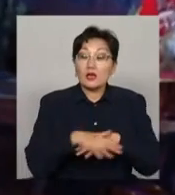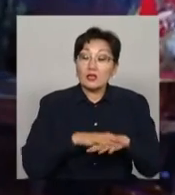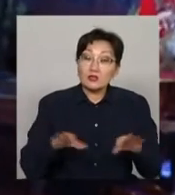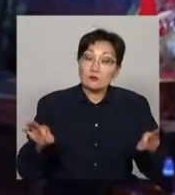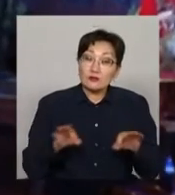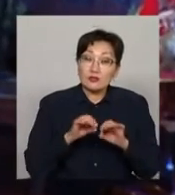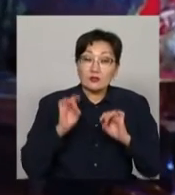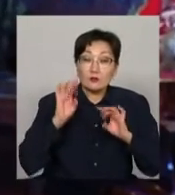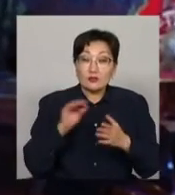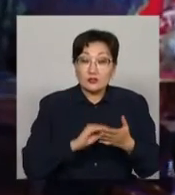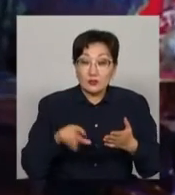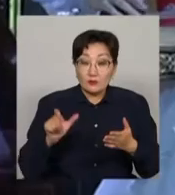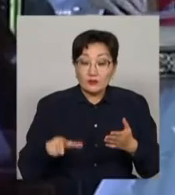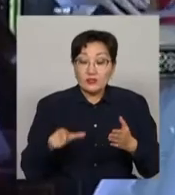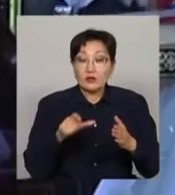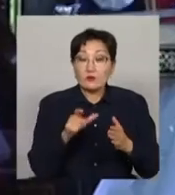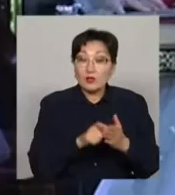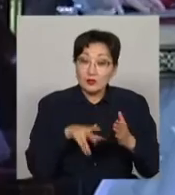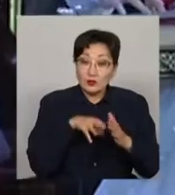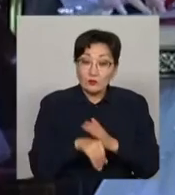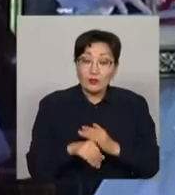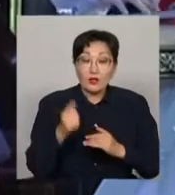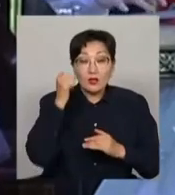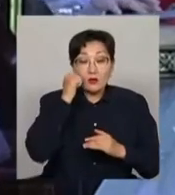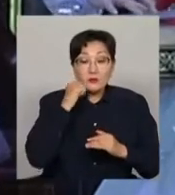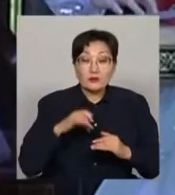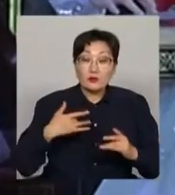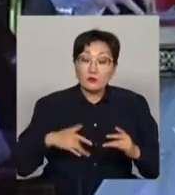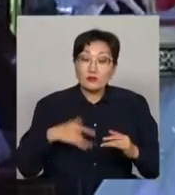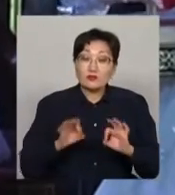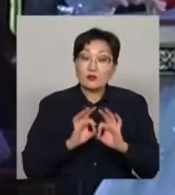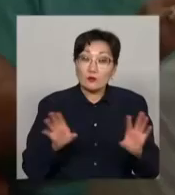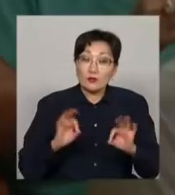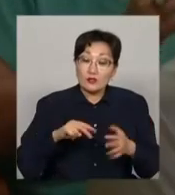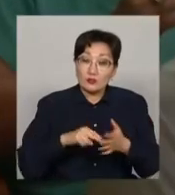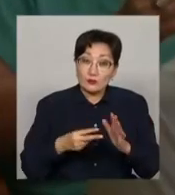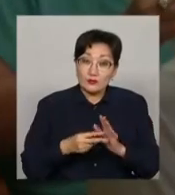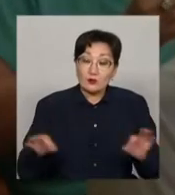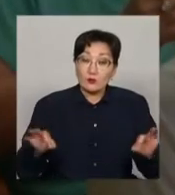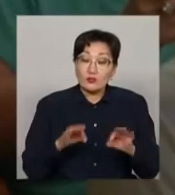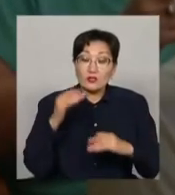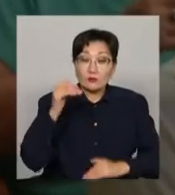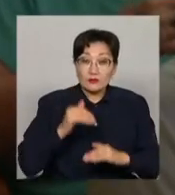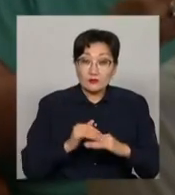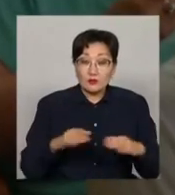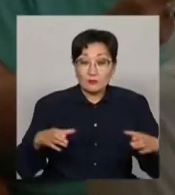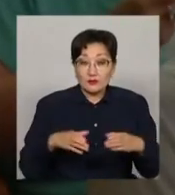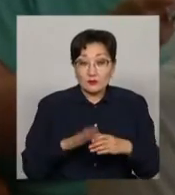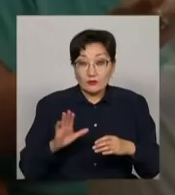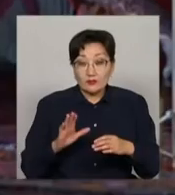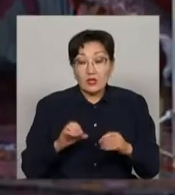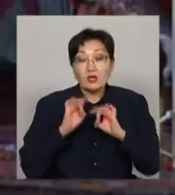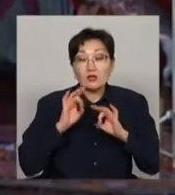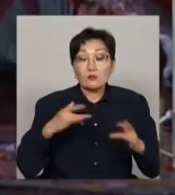белгілі композиторлардың шығармаларынан құралған. Күні аспаптарды насихаттауды мақсат еткен музыкалық кеште ансамбльден бөлек еліміздің